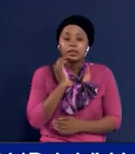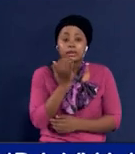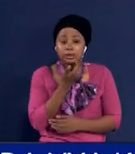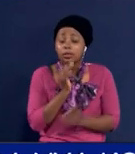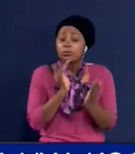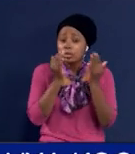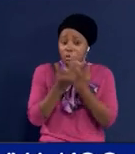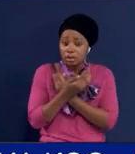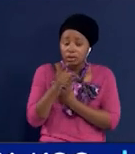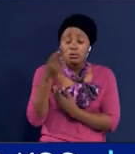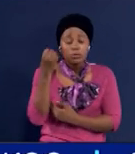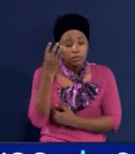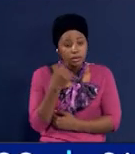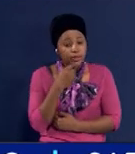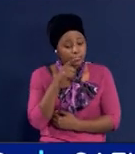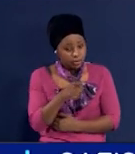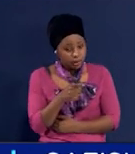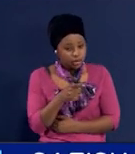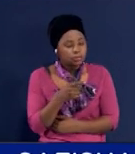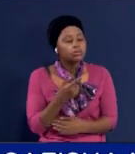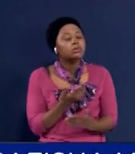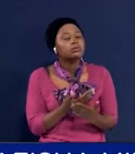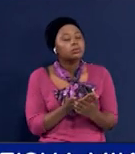huu ugonjwa. Nalisema hili wazi kwa sababu